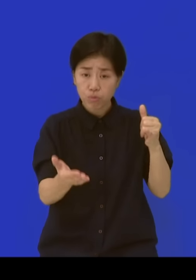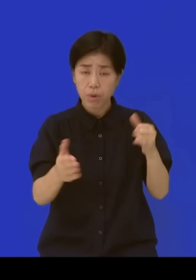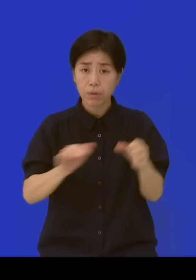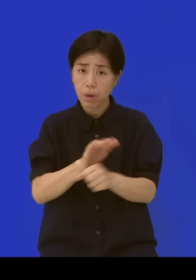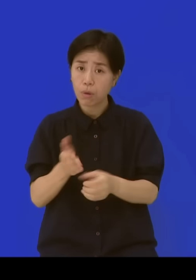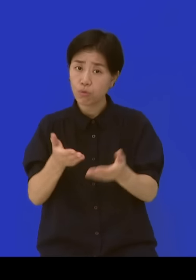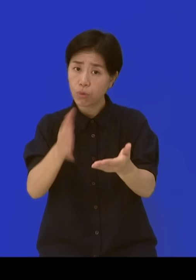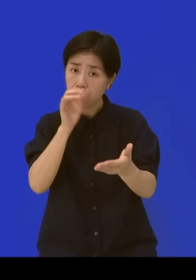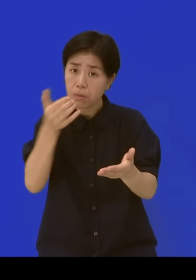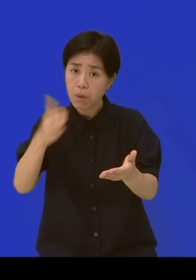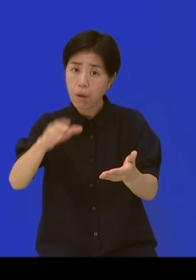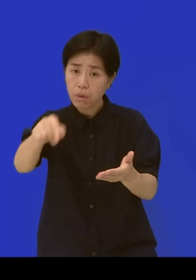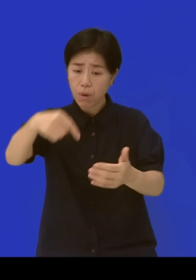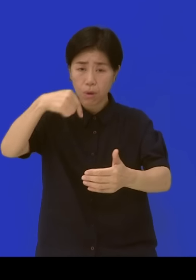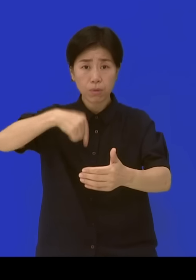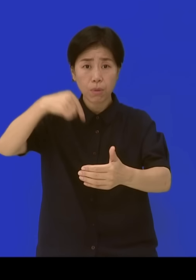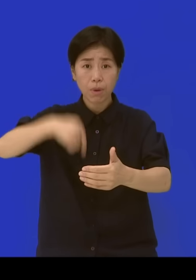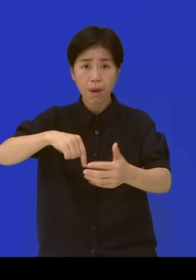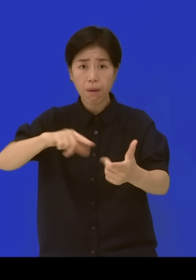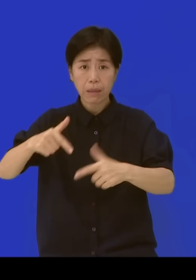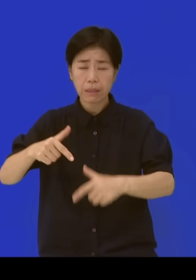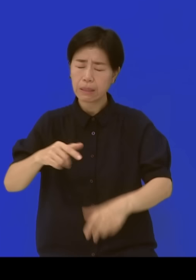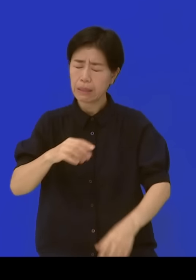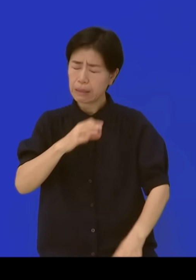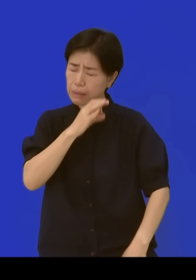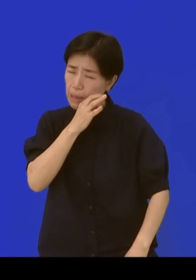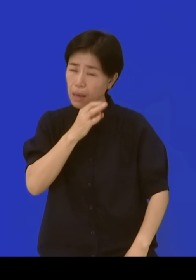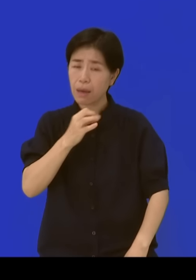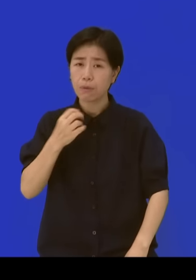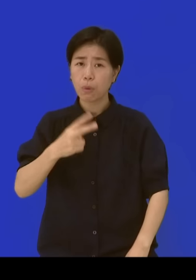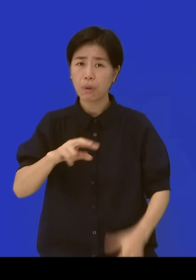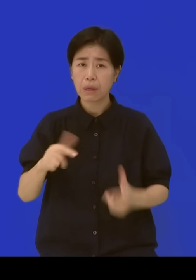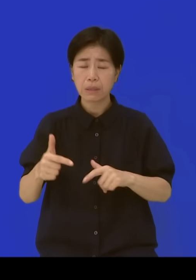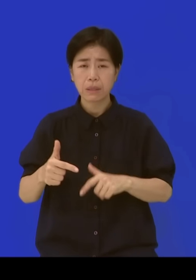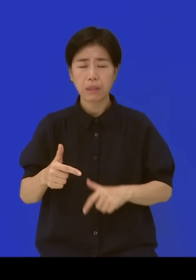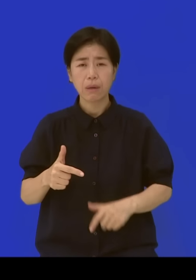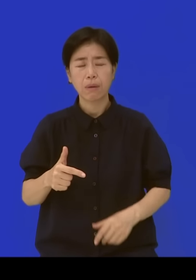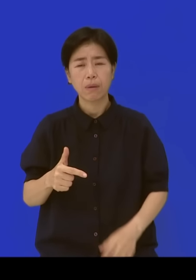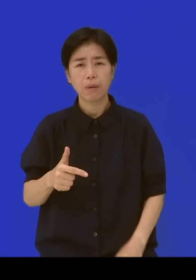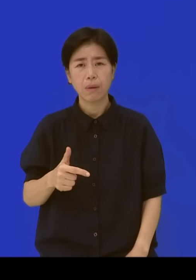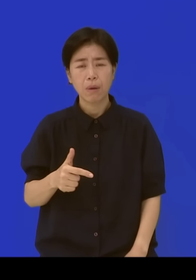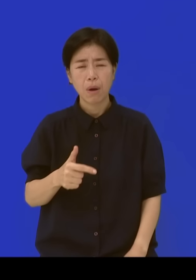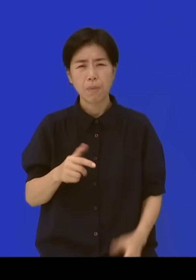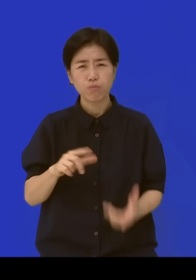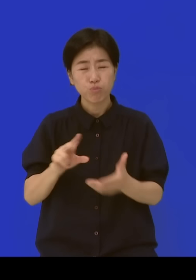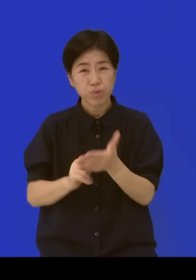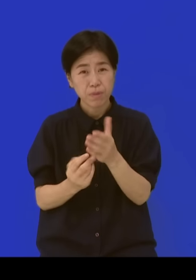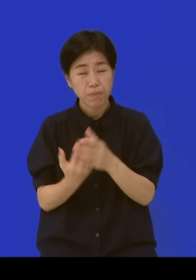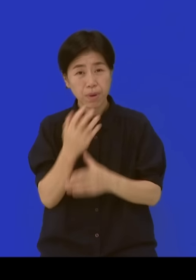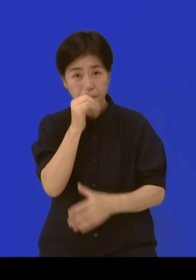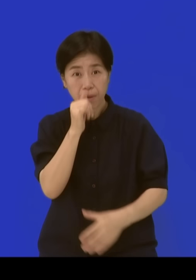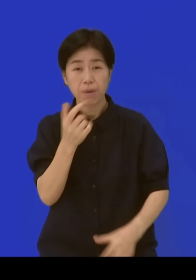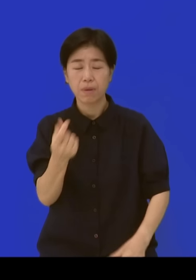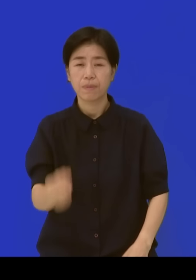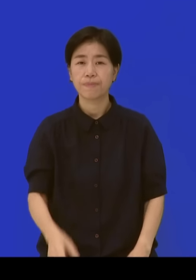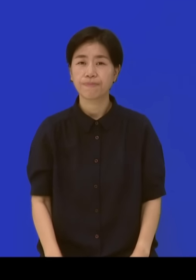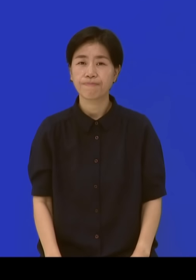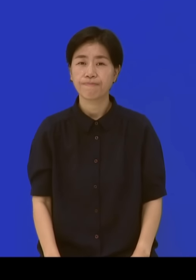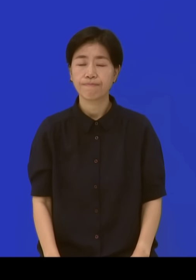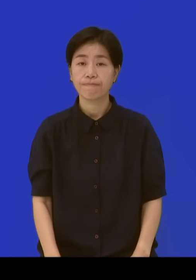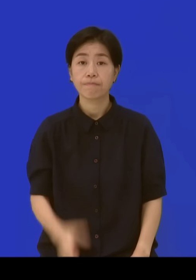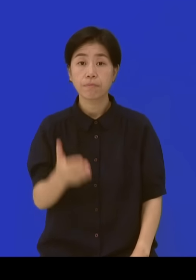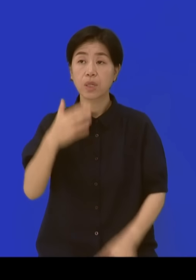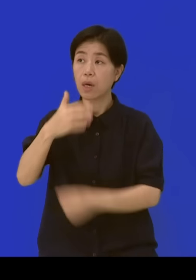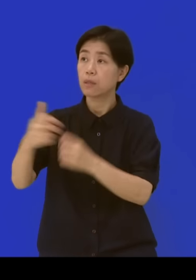그런 상처, 컴플렉스 때문에 네. 나 자신을 좀 사랑하지 않고 학대했던 그런 네. 시절이었군요. 그러다가 이제 어떻게 이제 하나님을 인격적으로